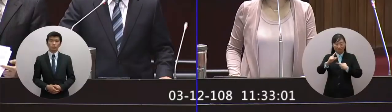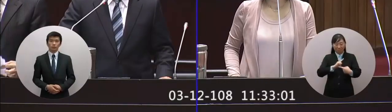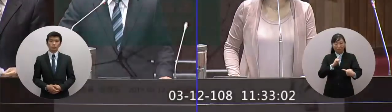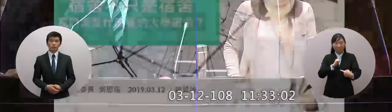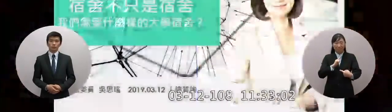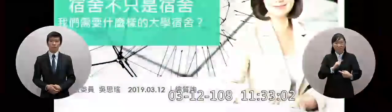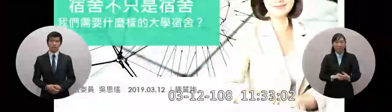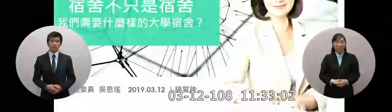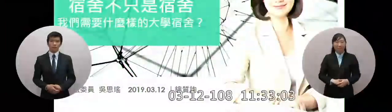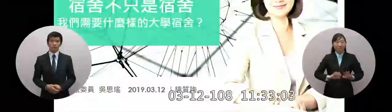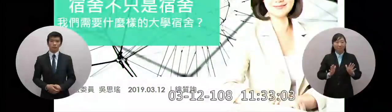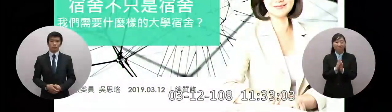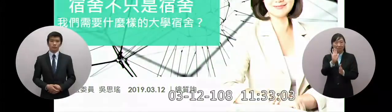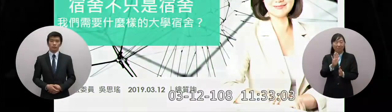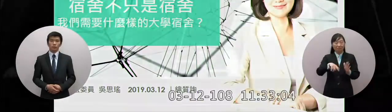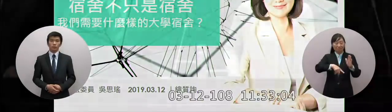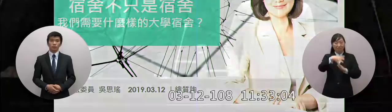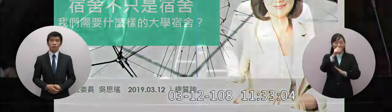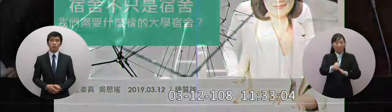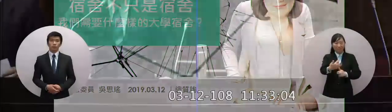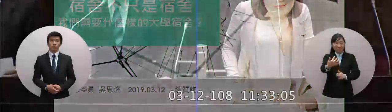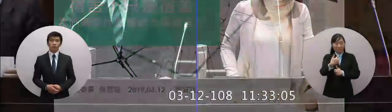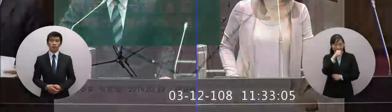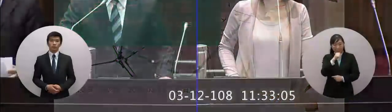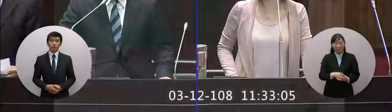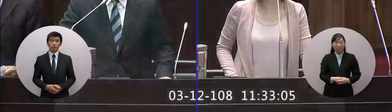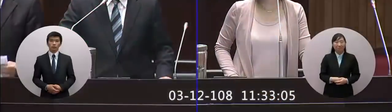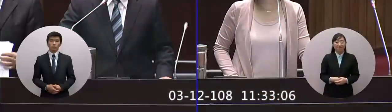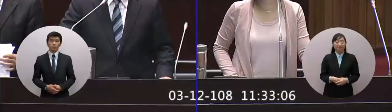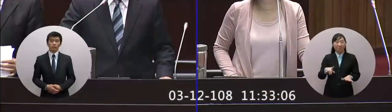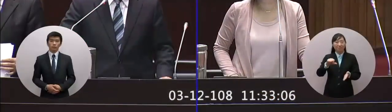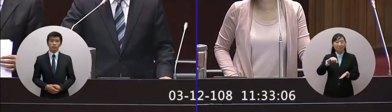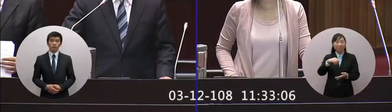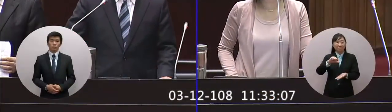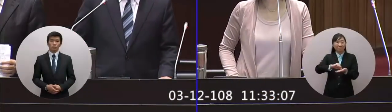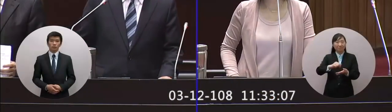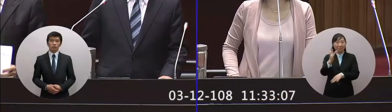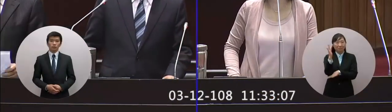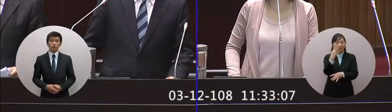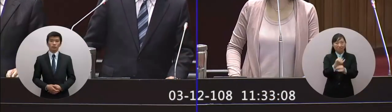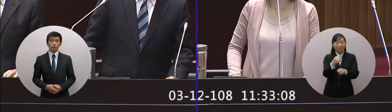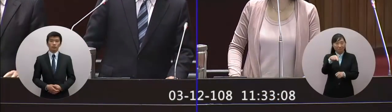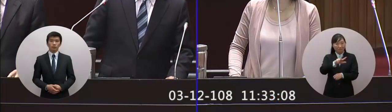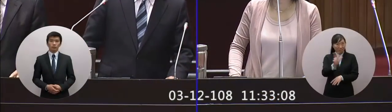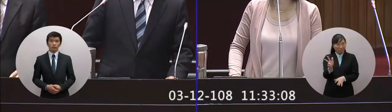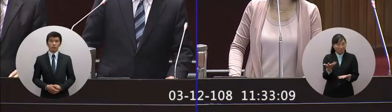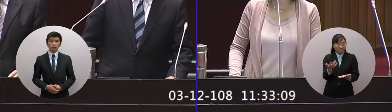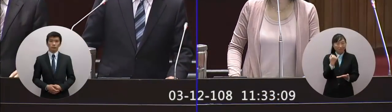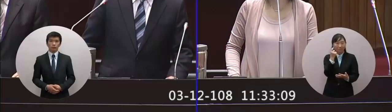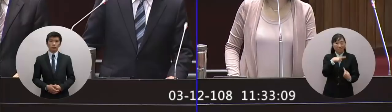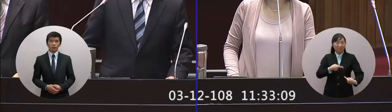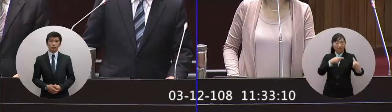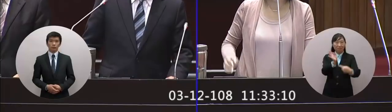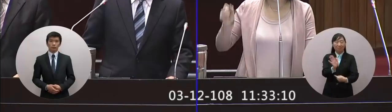LINE 马上就收到院长的亲切问候。在植树节的这一天，我们能不能够少一点口